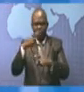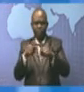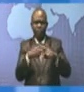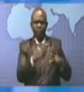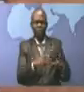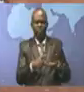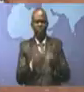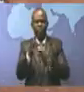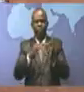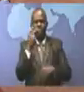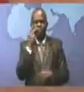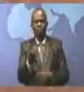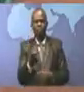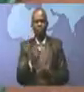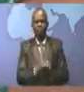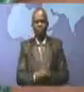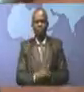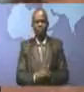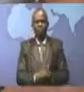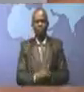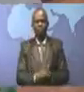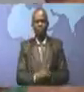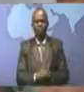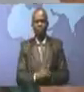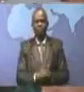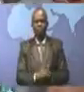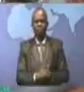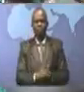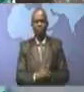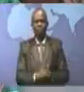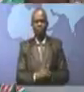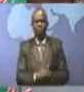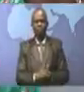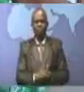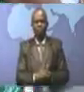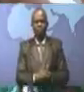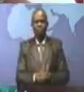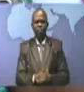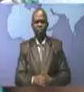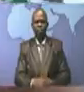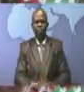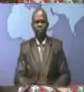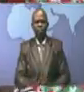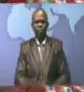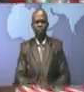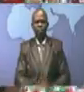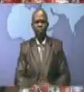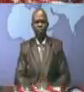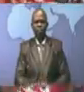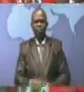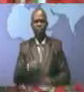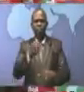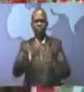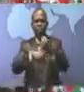Nionidigui. Hey. Cette